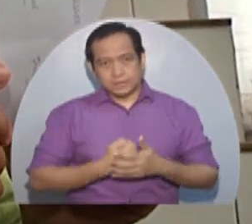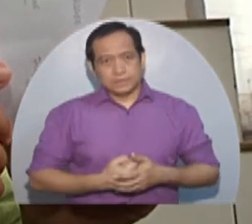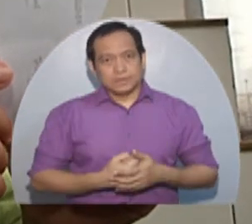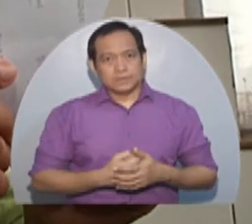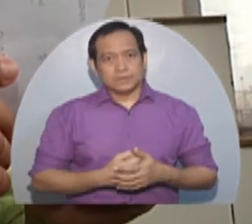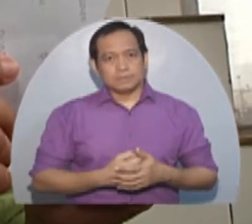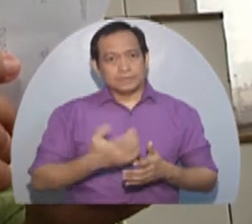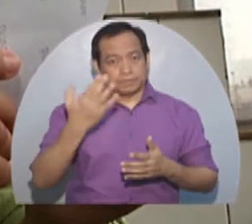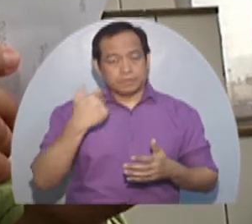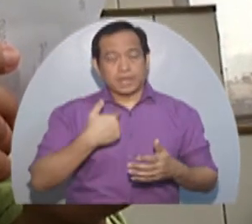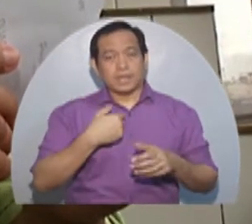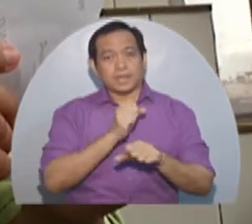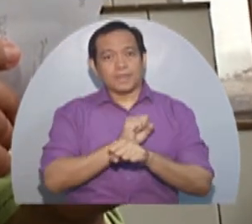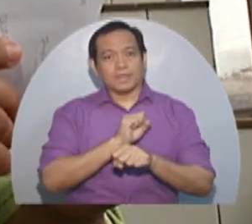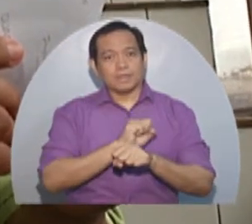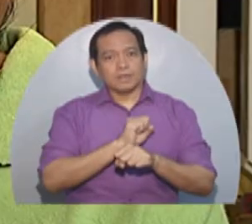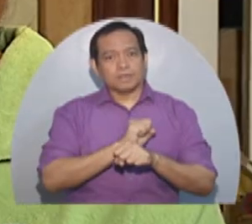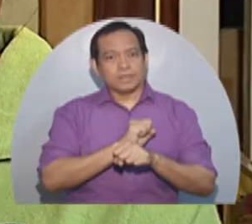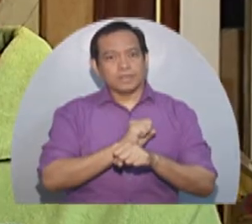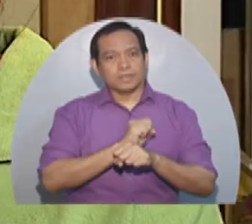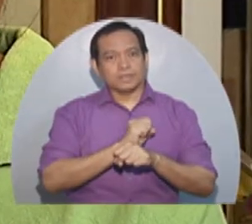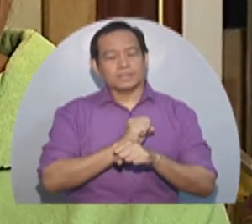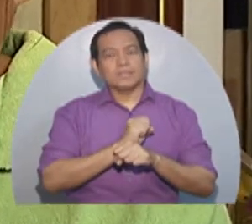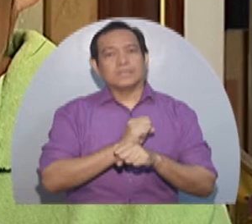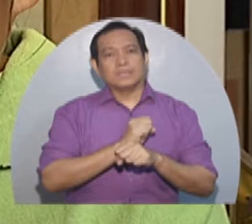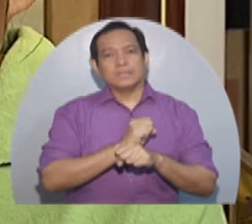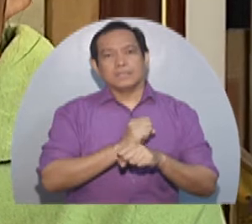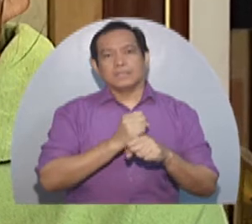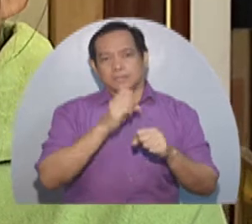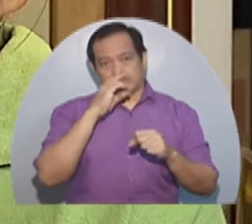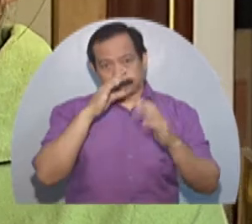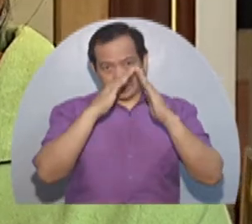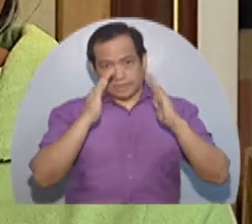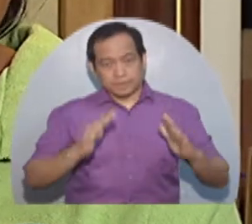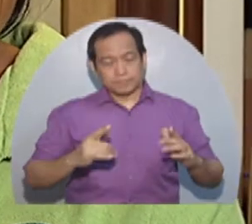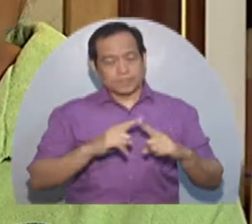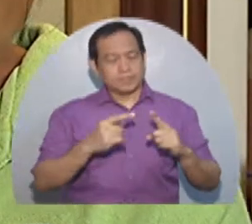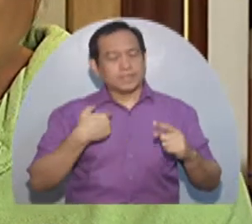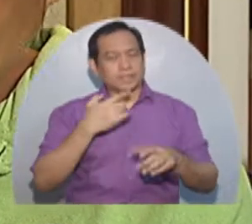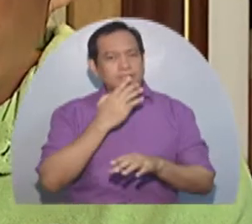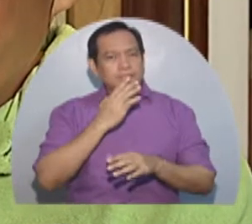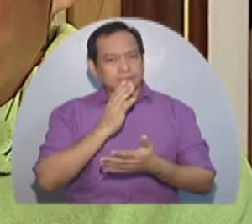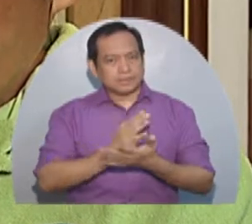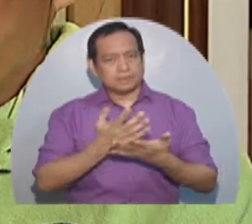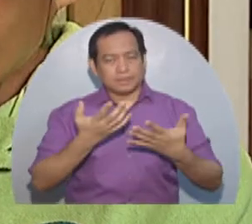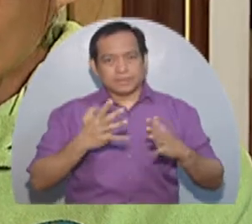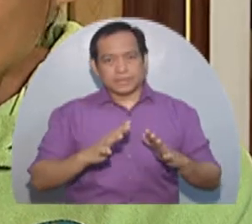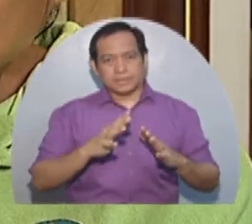kasi namamasukan po sa isang bahay. Kaya lang nahinto na po